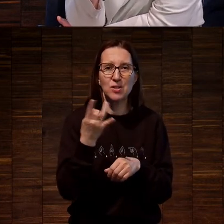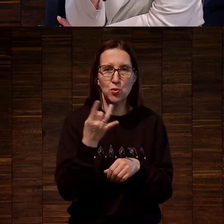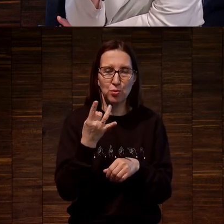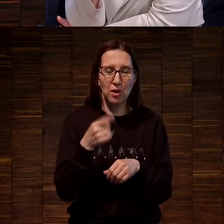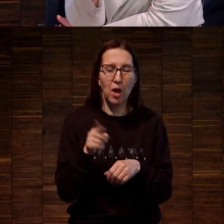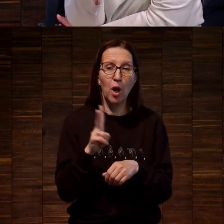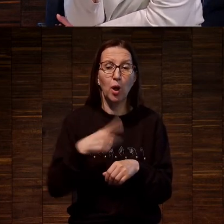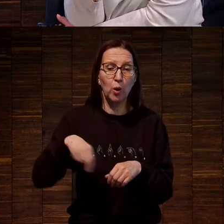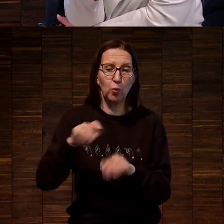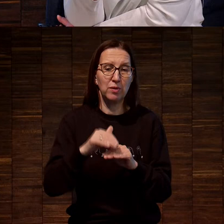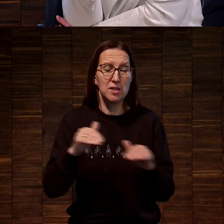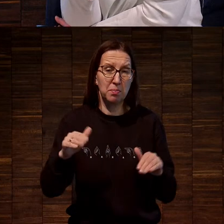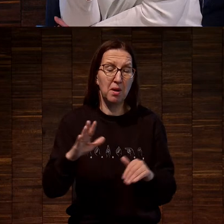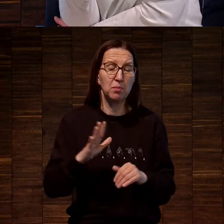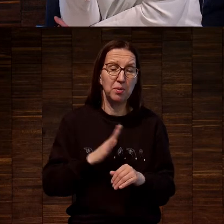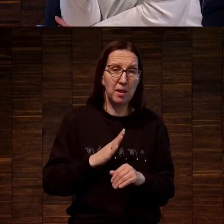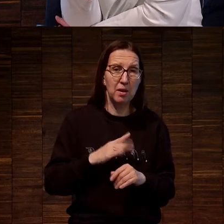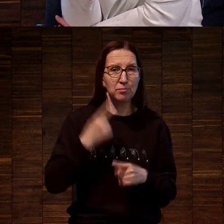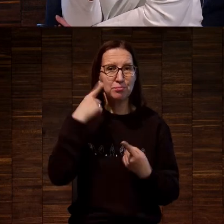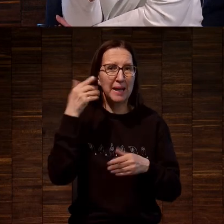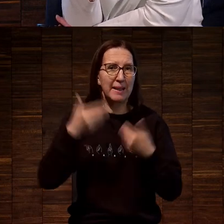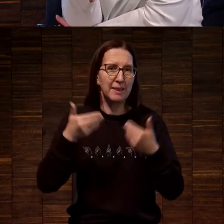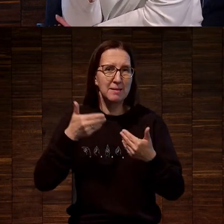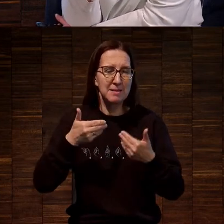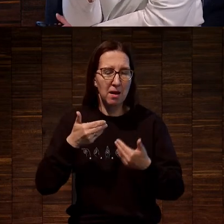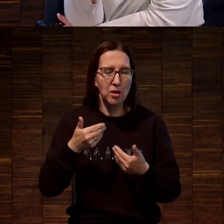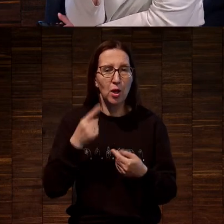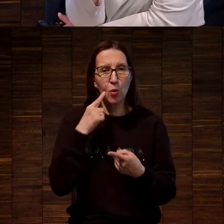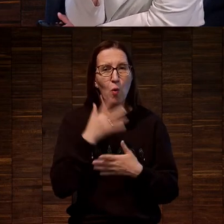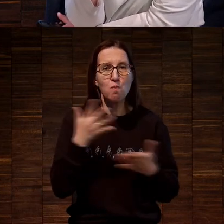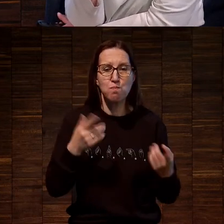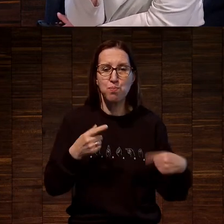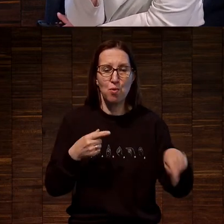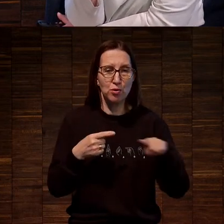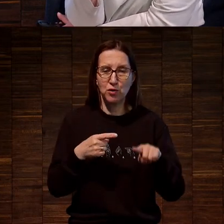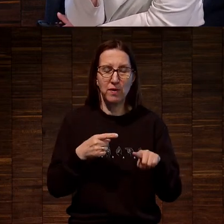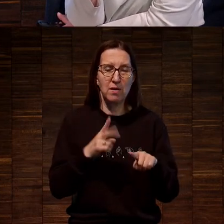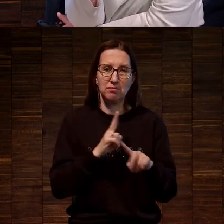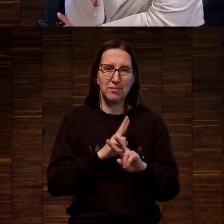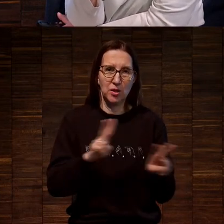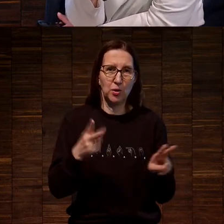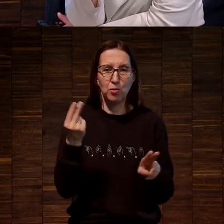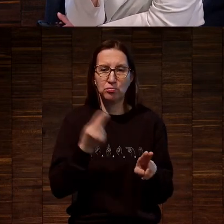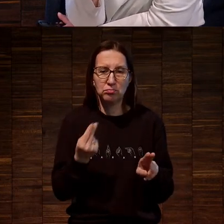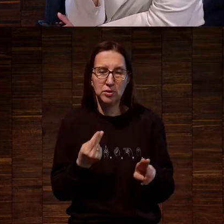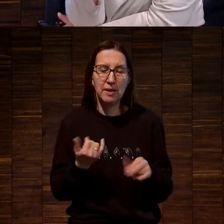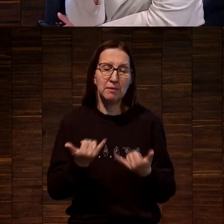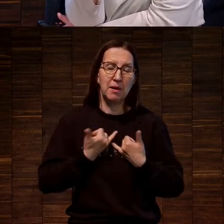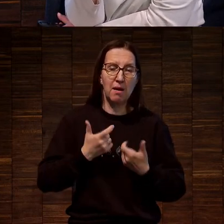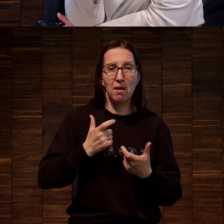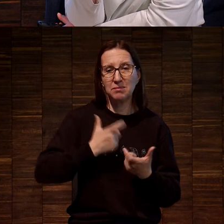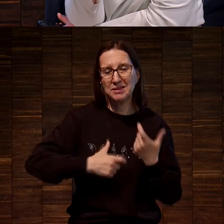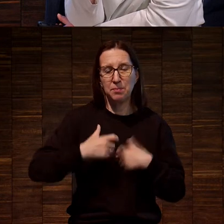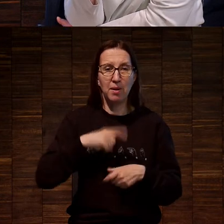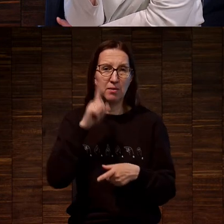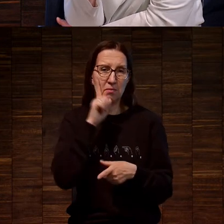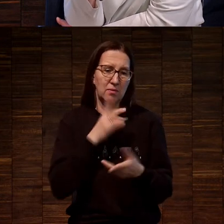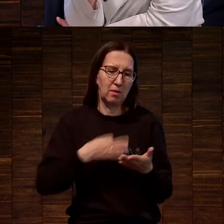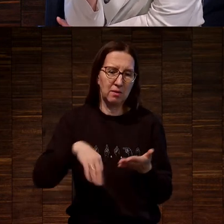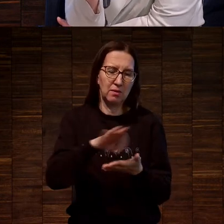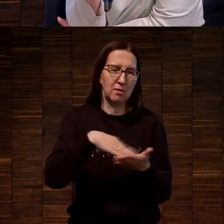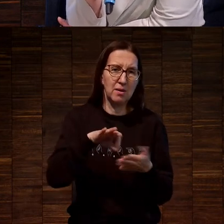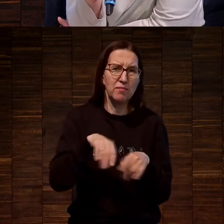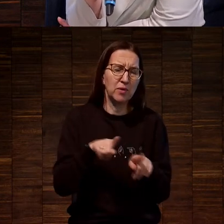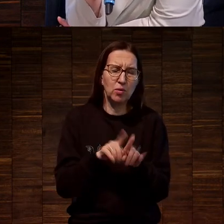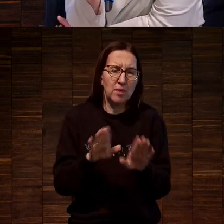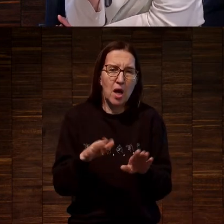кто-то из них был дизайнером, но большинство из них не рисовали только для себя. То есть абсолютно